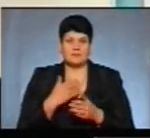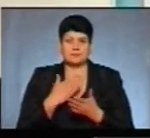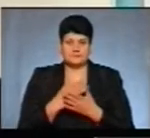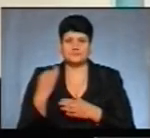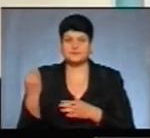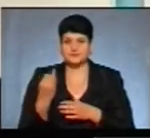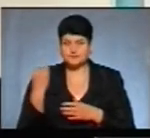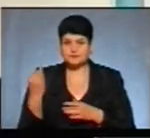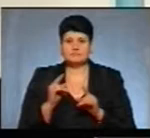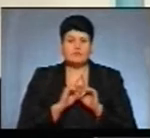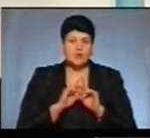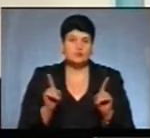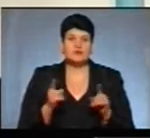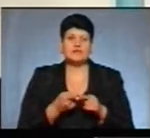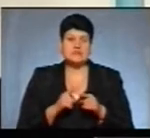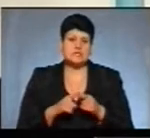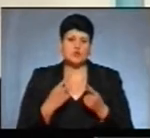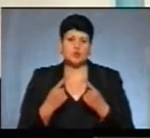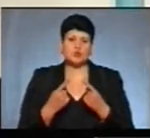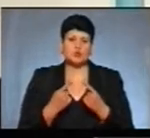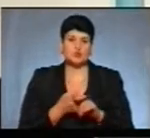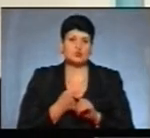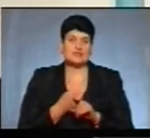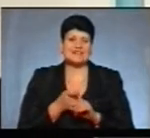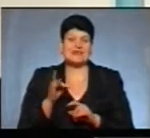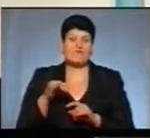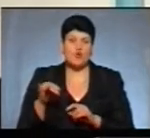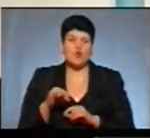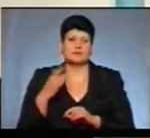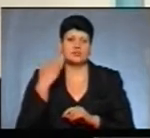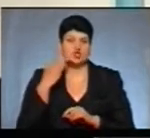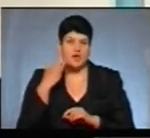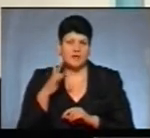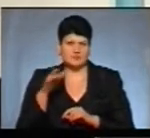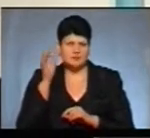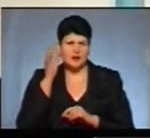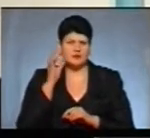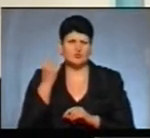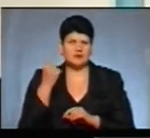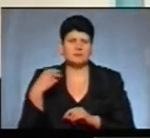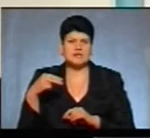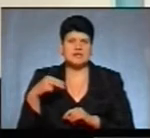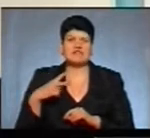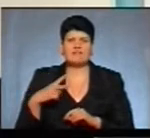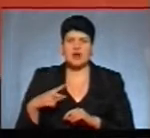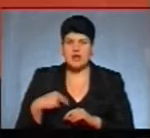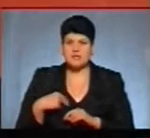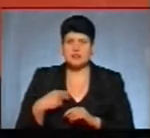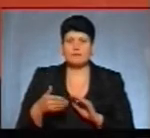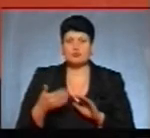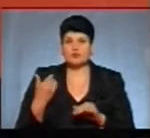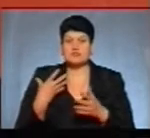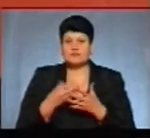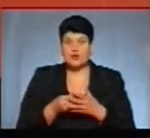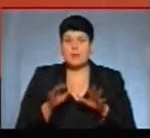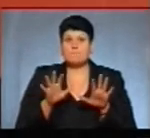це стосується Європи, Штатів. Пригадуєте, один із президентів Франції навіть позбувся своєї